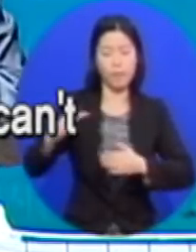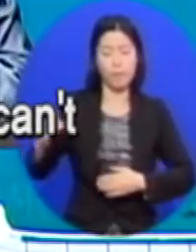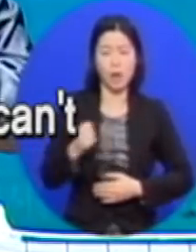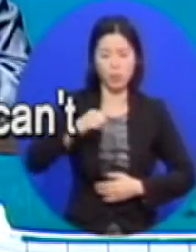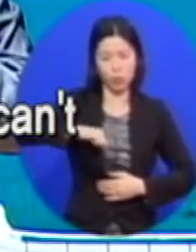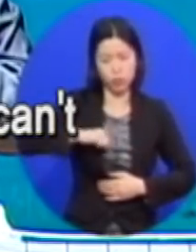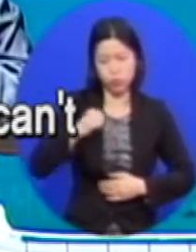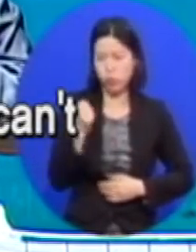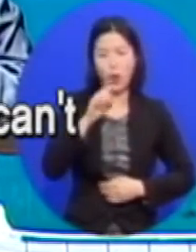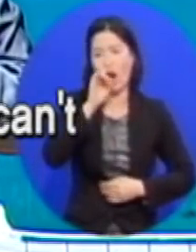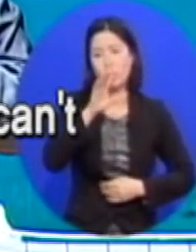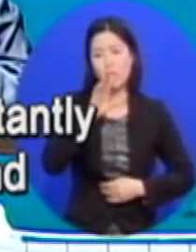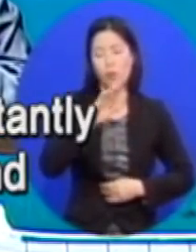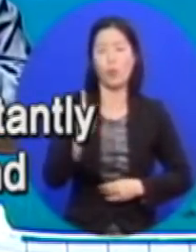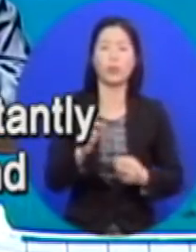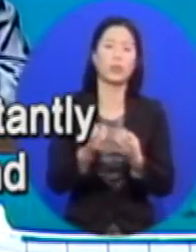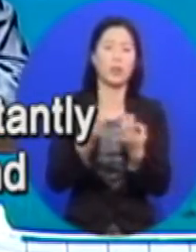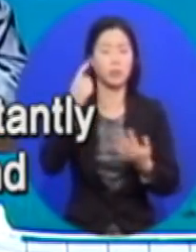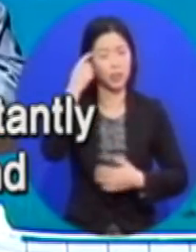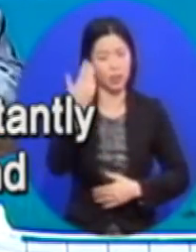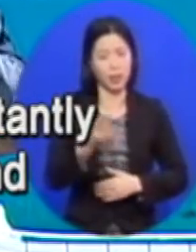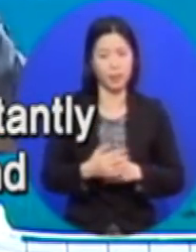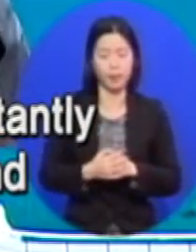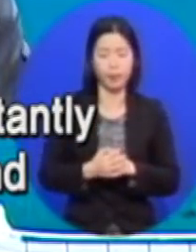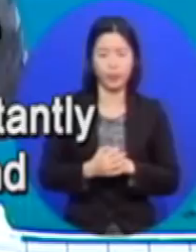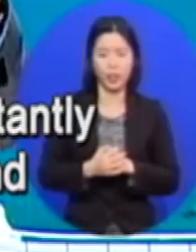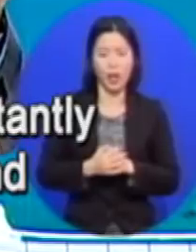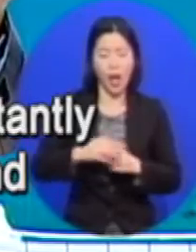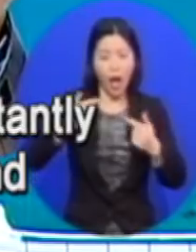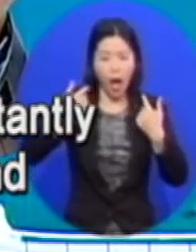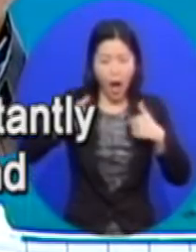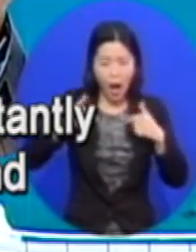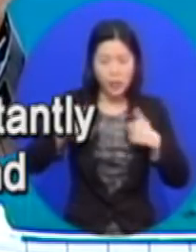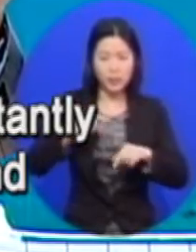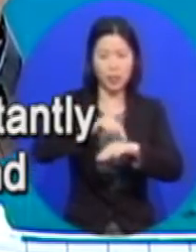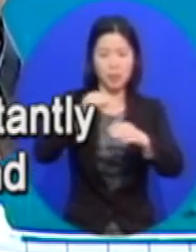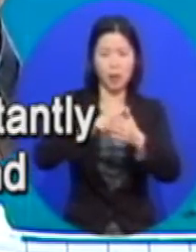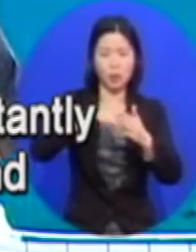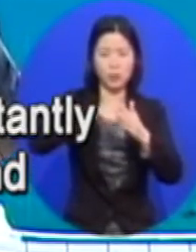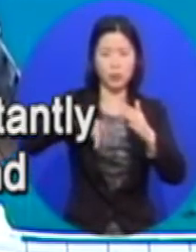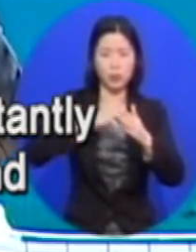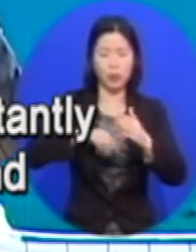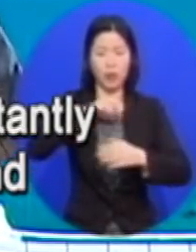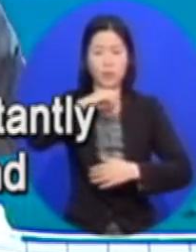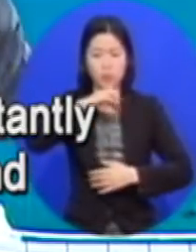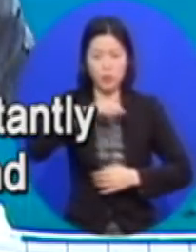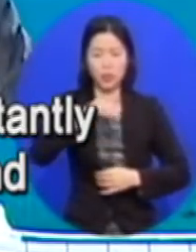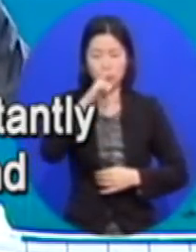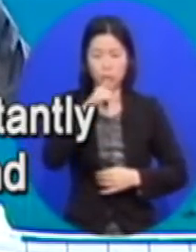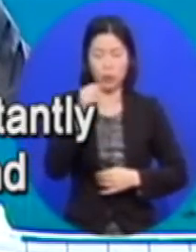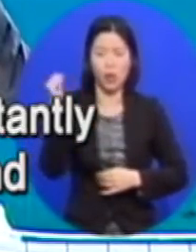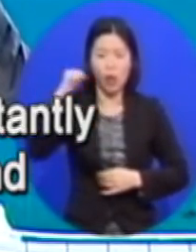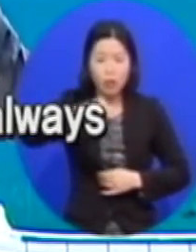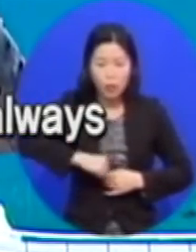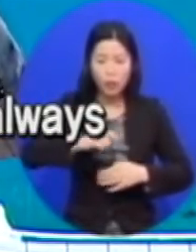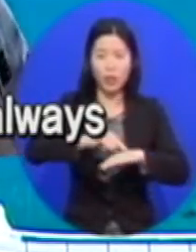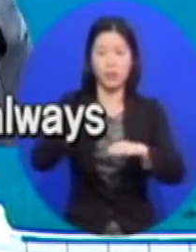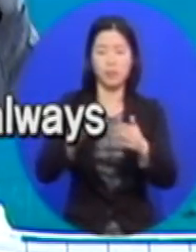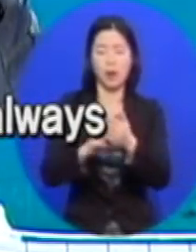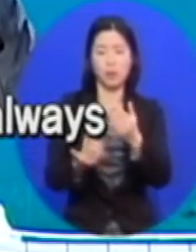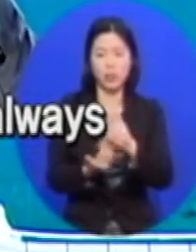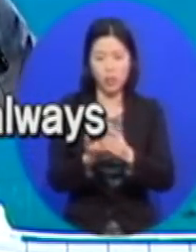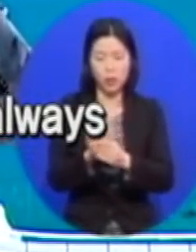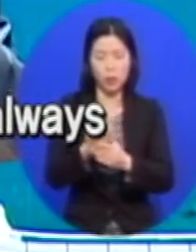안되는 걸 어떡합니까 항상 마음에 불만이 되고 그리고 거역하는 마음이 생기고